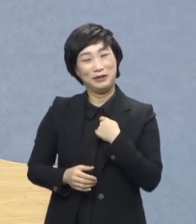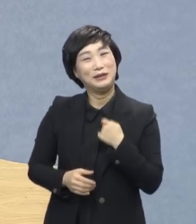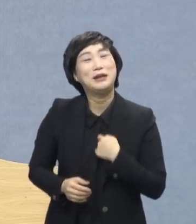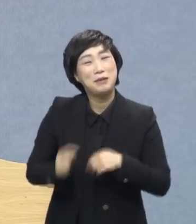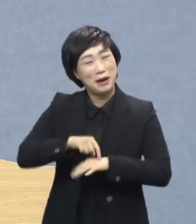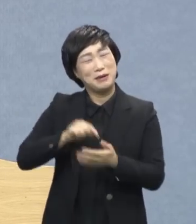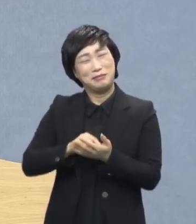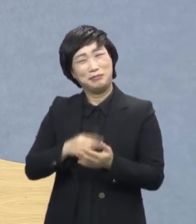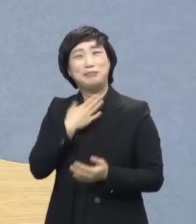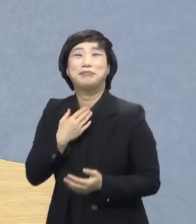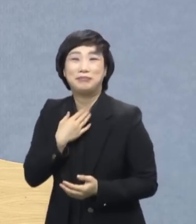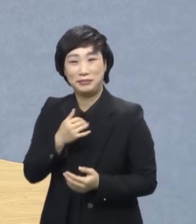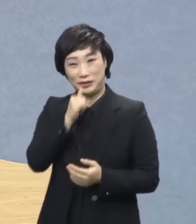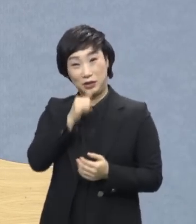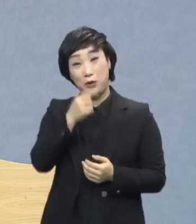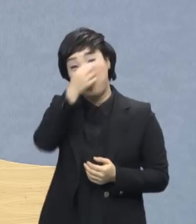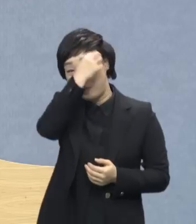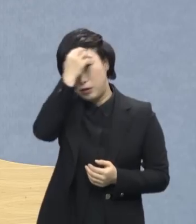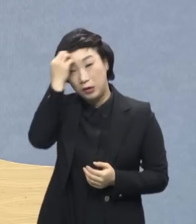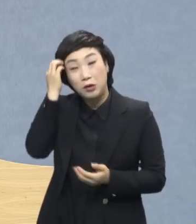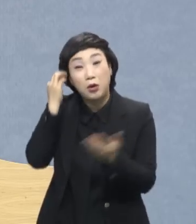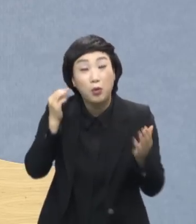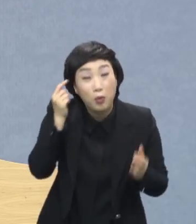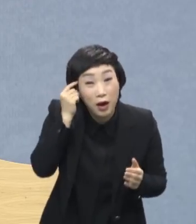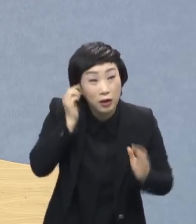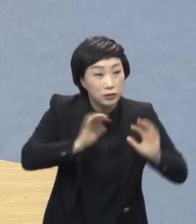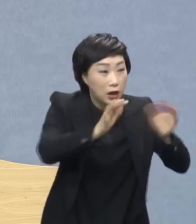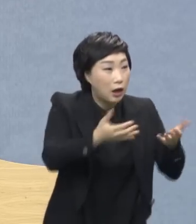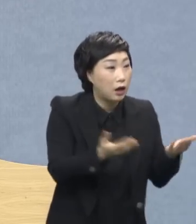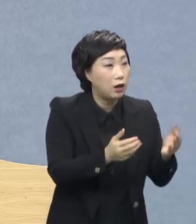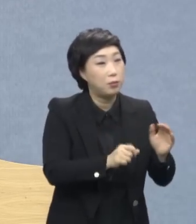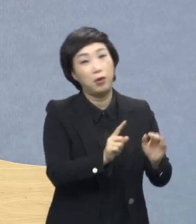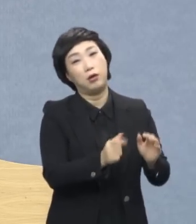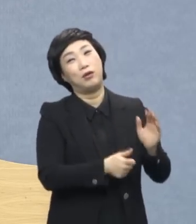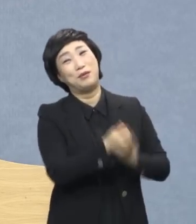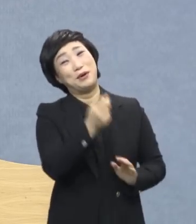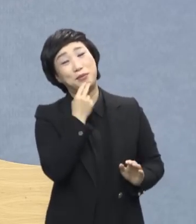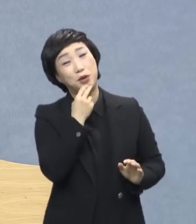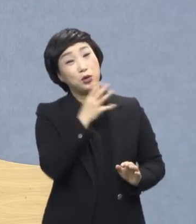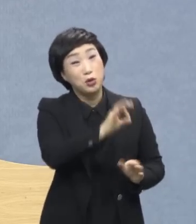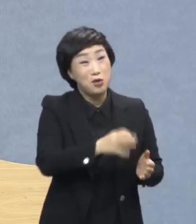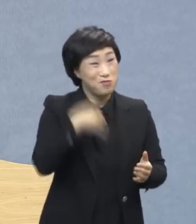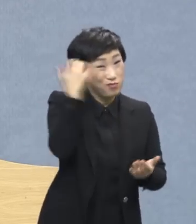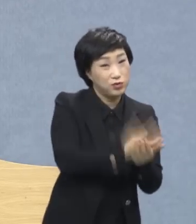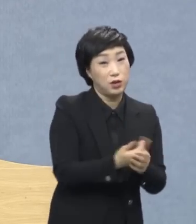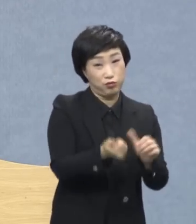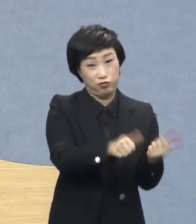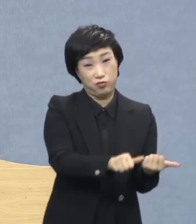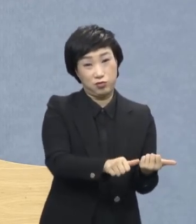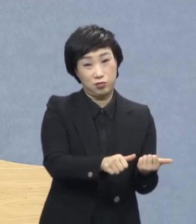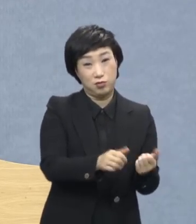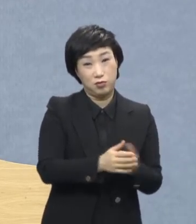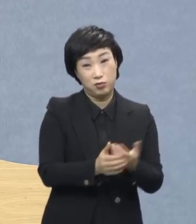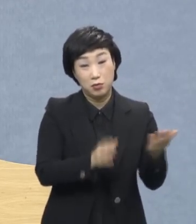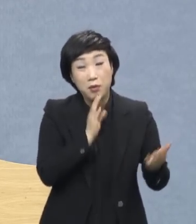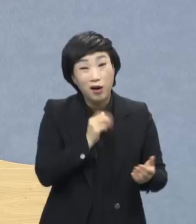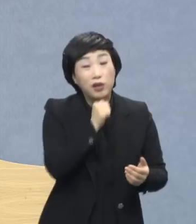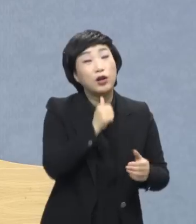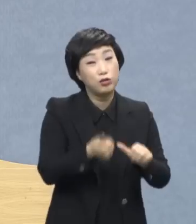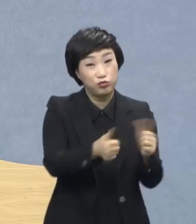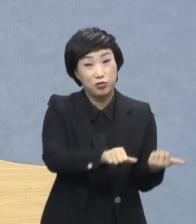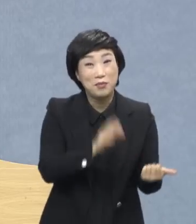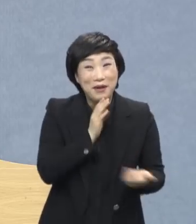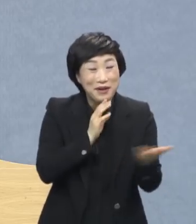마음이 간절한 게 뭐냐? 세상은 소망이 없어. 돈이 있어도 죽고 돈 없어도 죽고